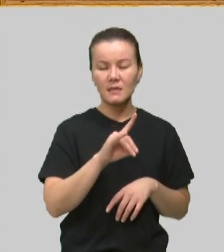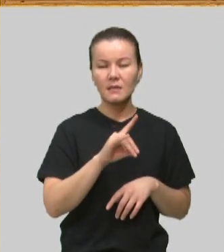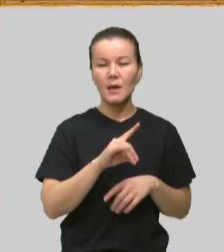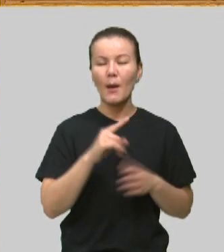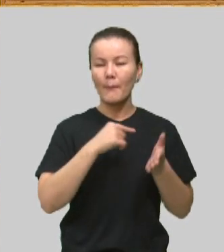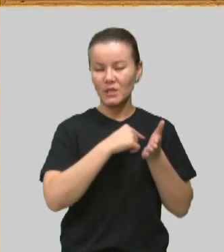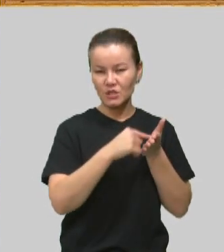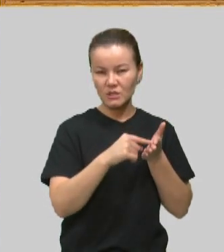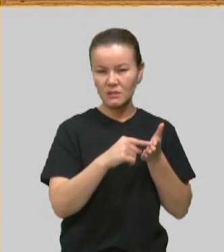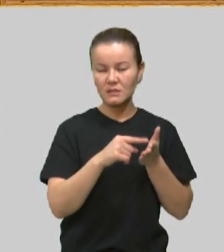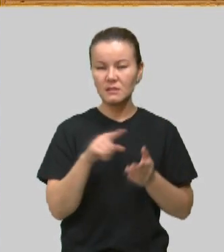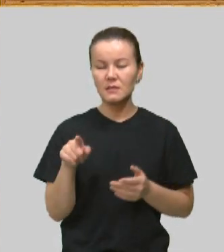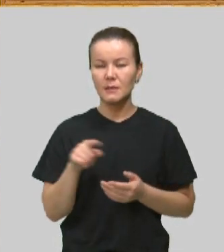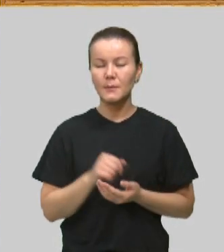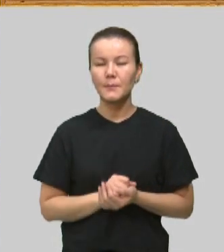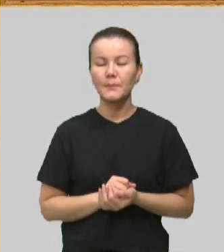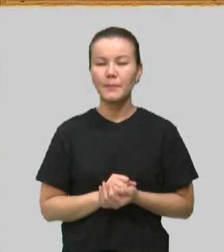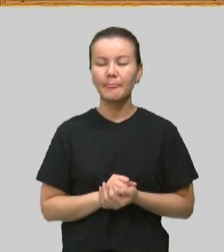Подчеркните их.